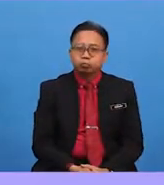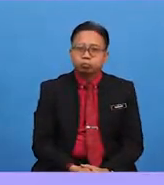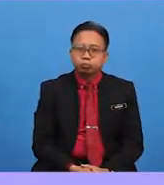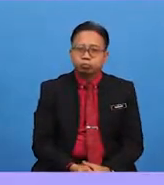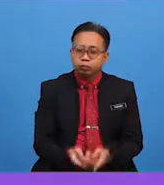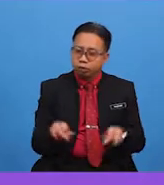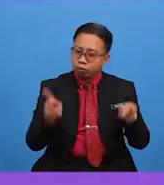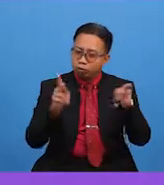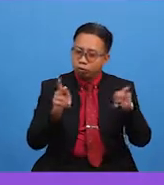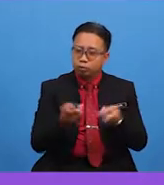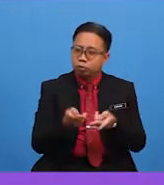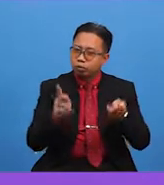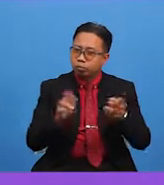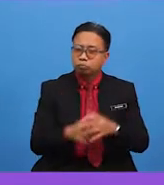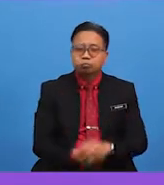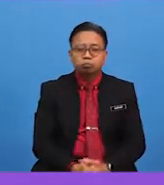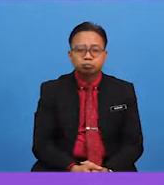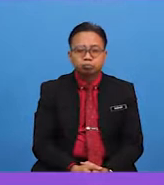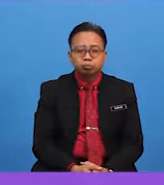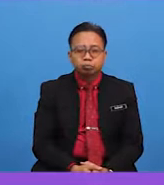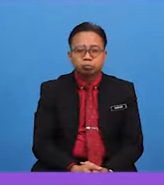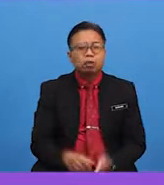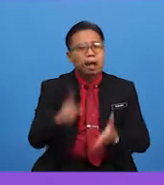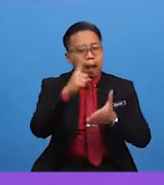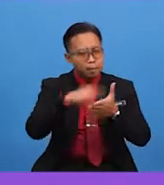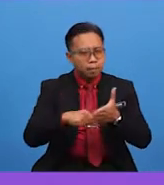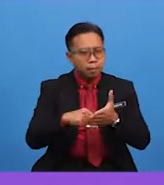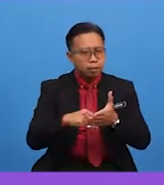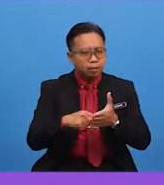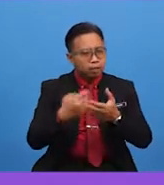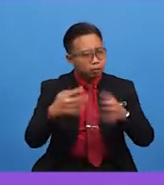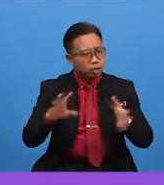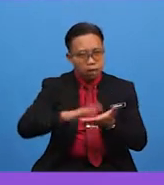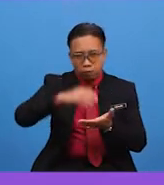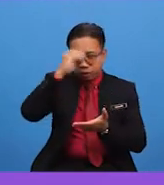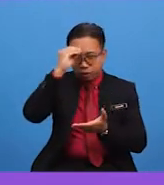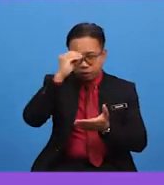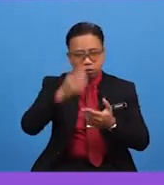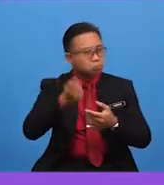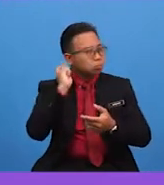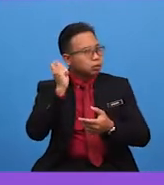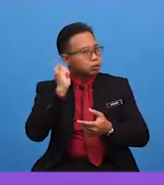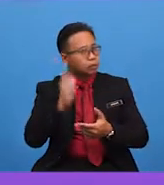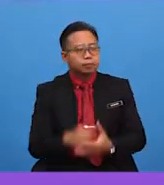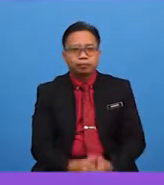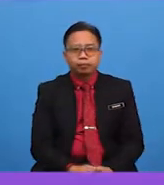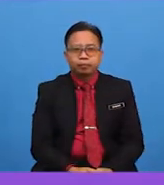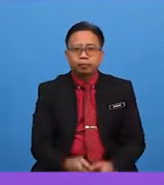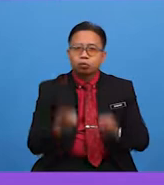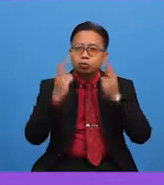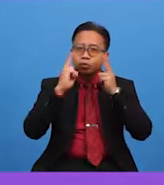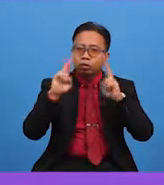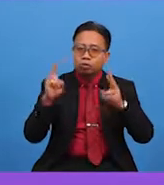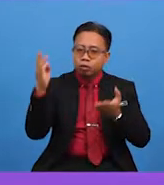Kuali. Baiklah murid-murid, apa yang telah kita pelajari sebentar tadi,